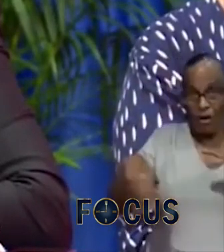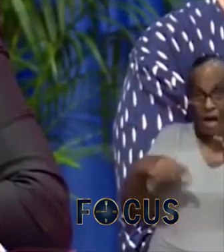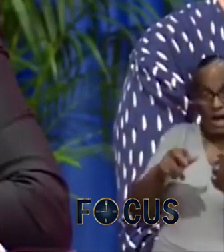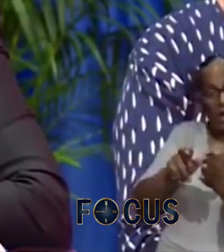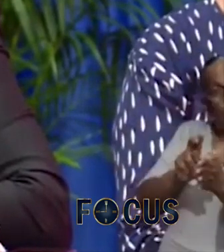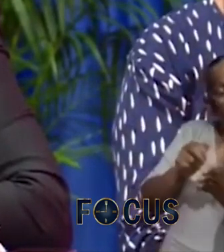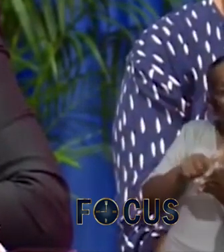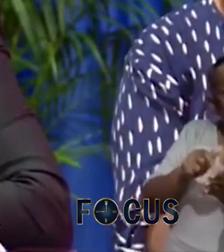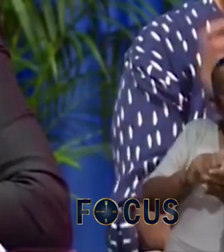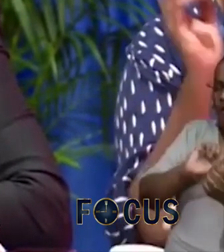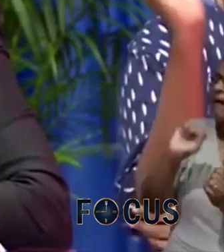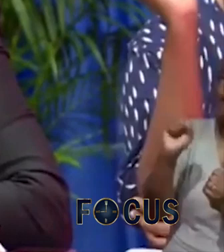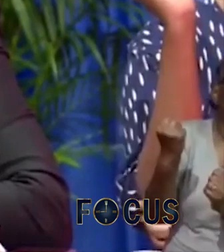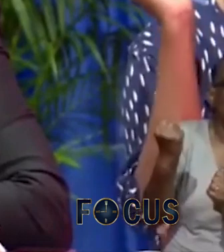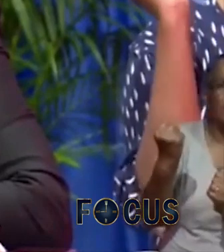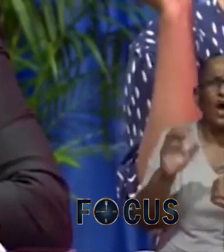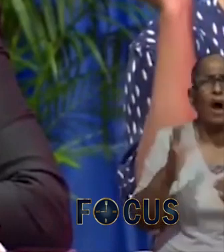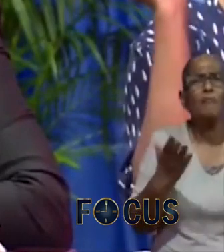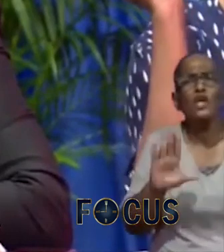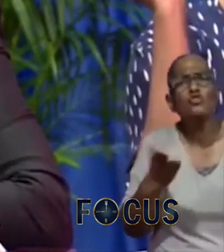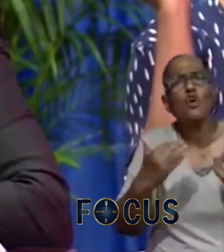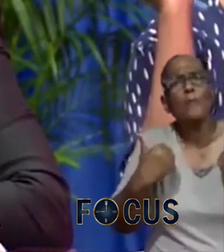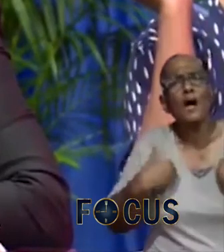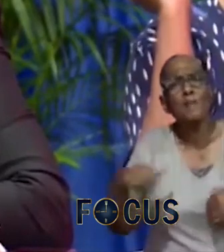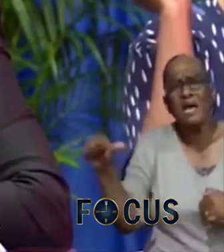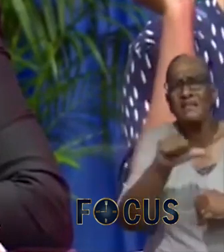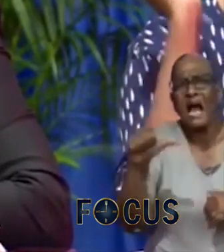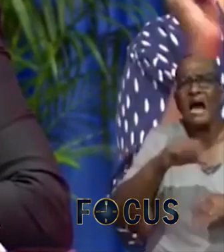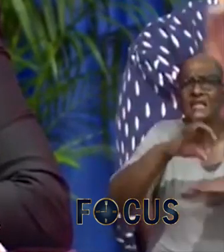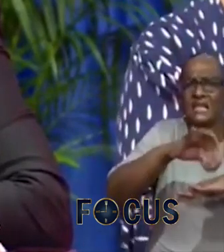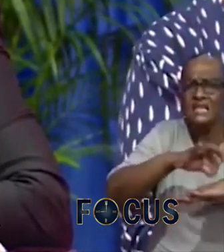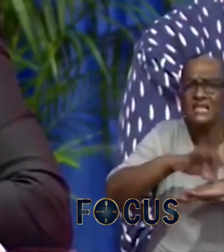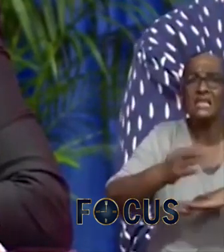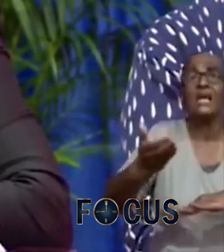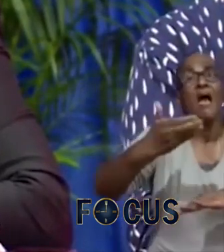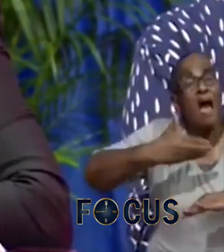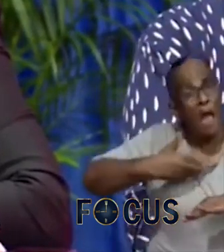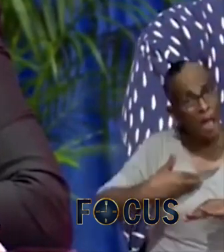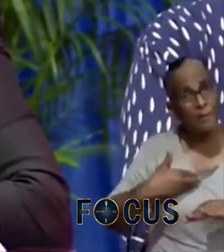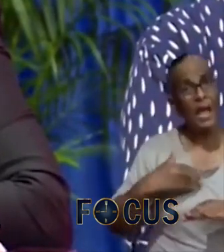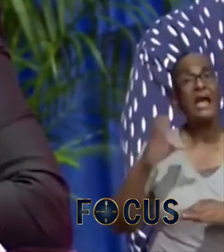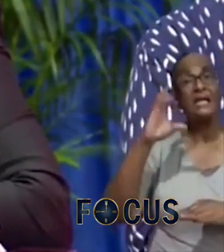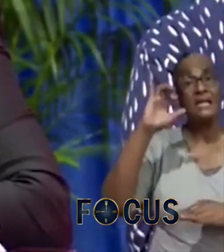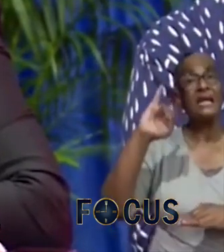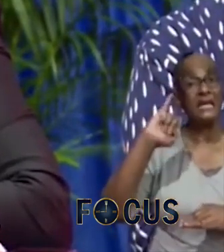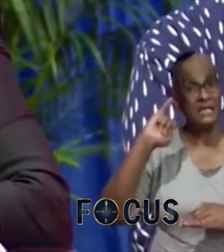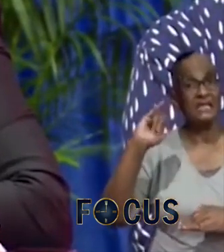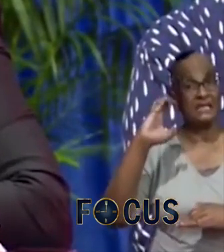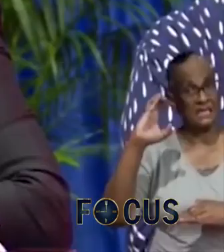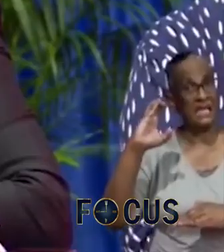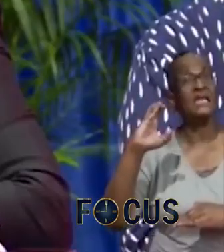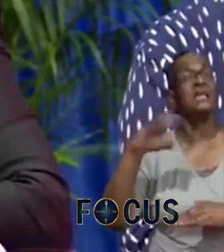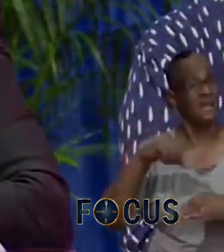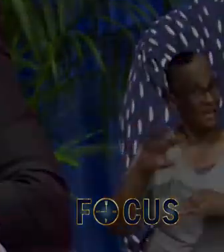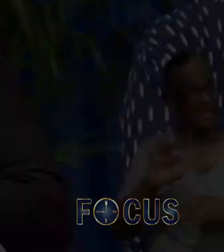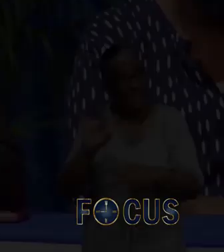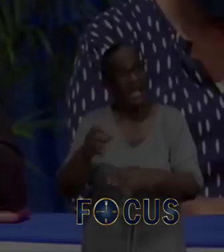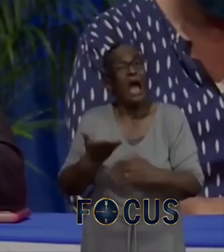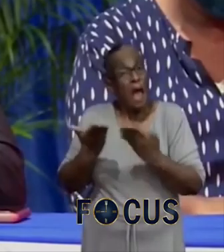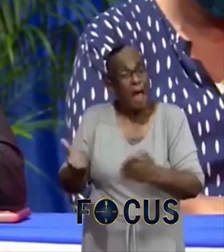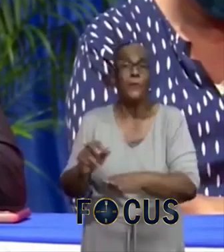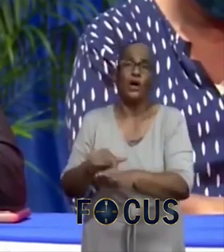IC-plekken ook bestemd moeten zijn voor nog andere patiënten die dat ook daadwerkelijk nodig hebben. Vandaar dat u steeds weer een getal hoort dat